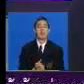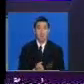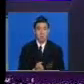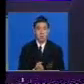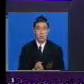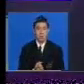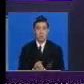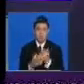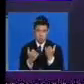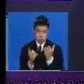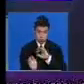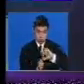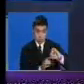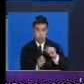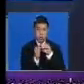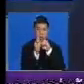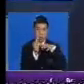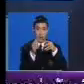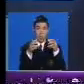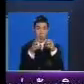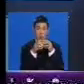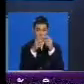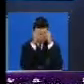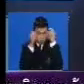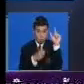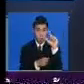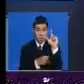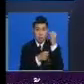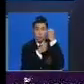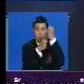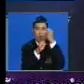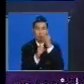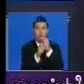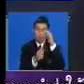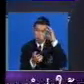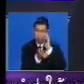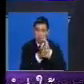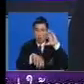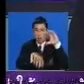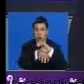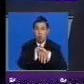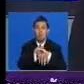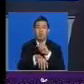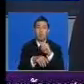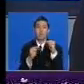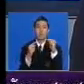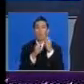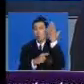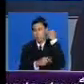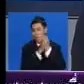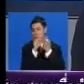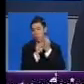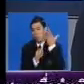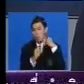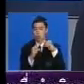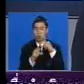และในวันนี้แกนนำพันธมิตรประชาชนเพื่อประชาธิปไตยที่ถูกออกหมายจับในข้อหาก่อการร้ายสากลจากการปิดสนามบินทั้ง2แห่งเมื่อปลายปี